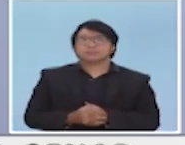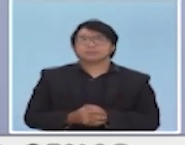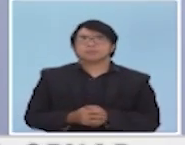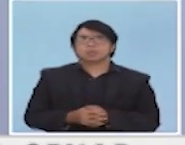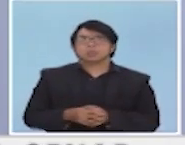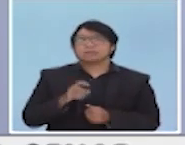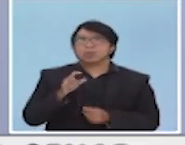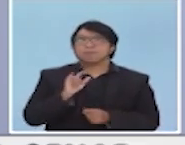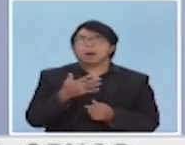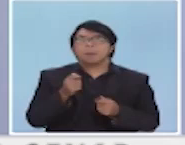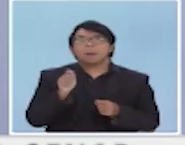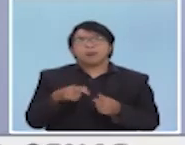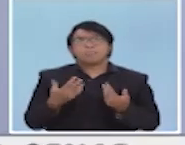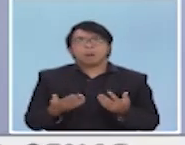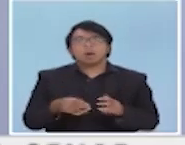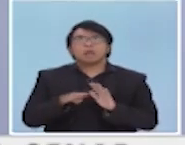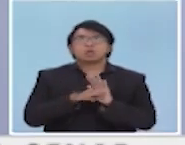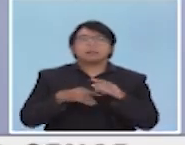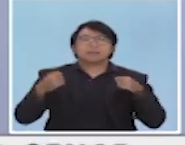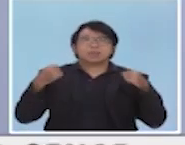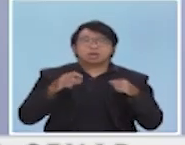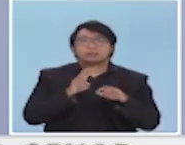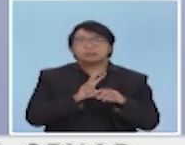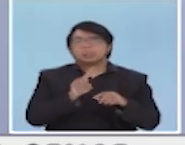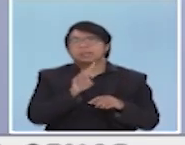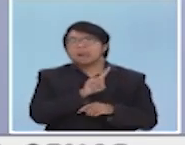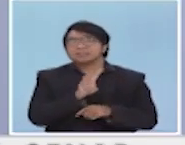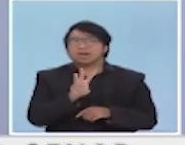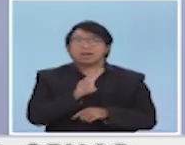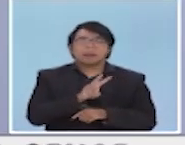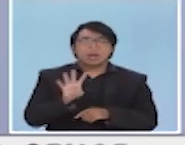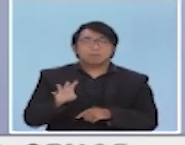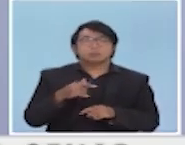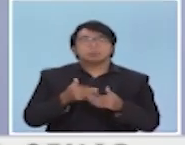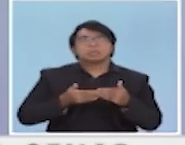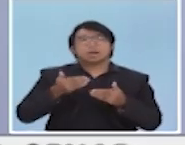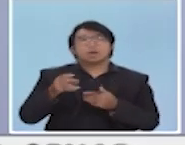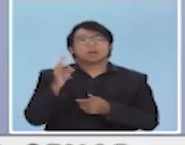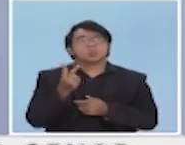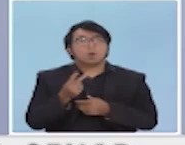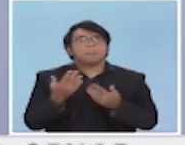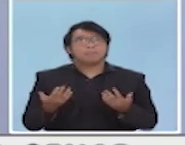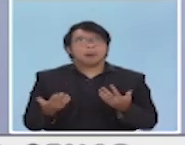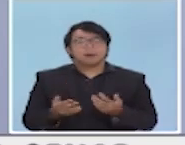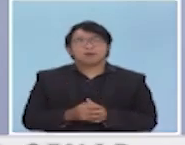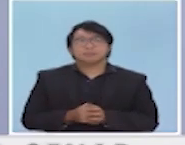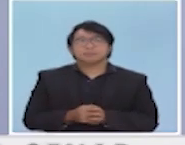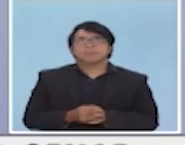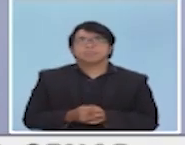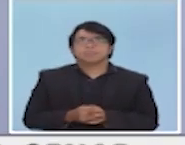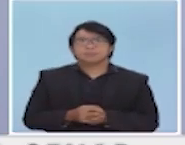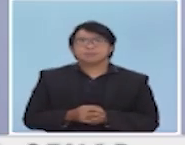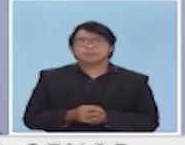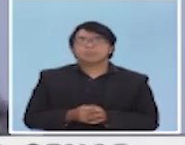harus dilakukan intervensi. Instrumen kedua adalah melakukan namanya emergency